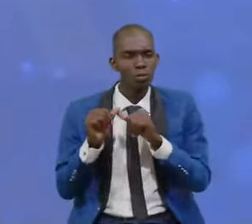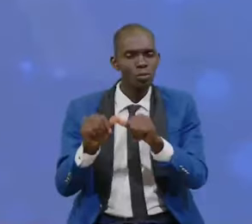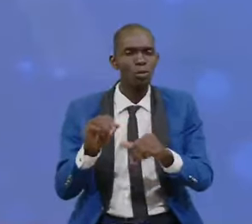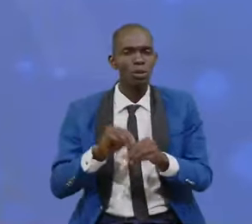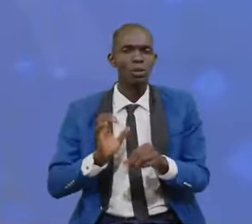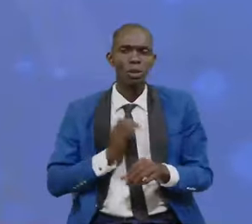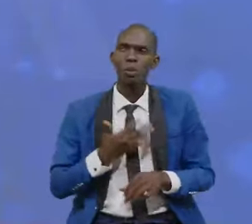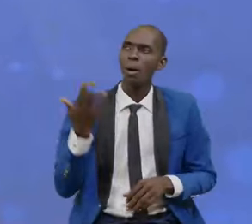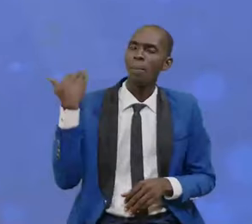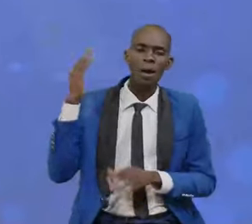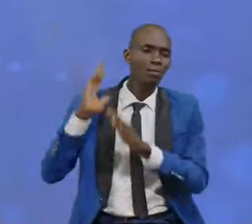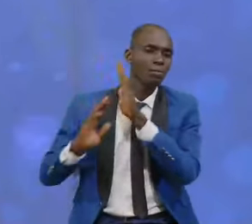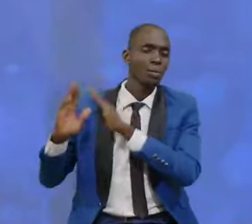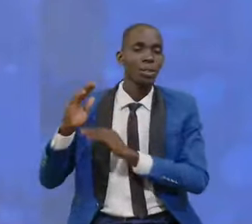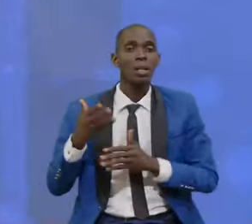notre histoire passée,